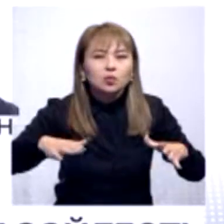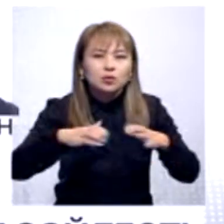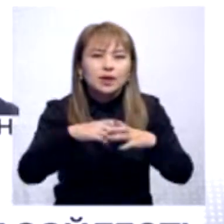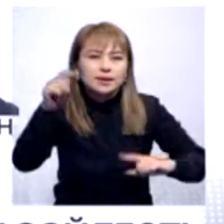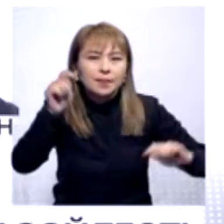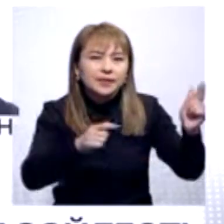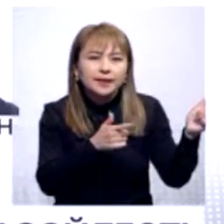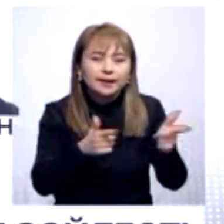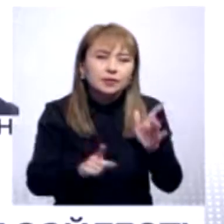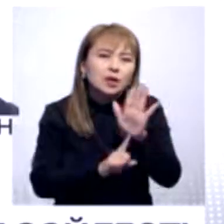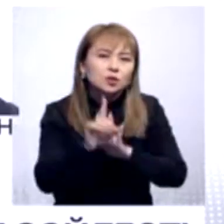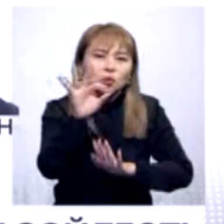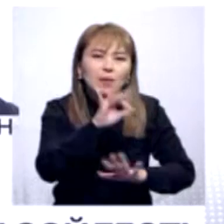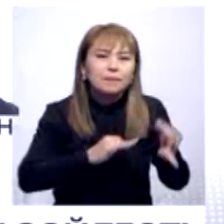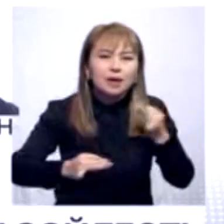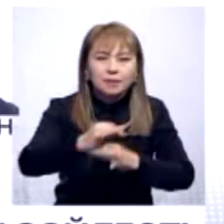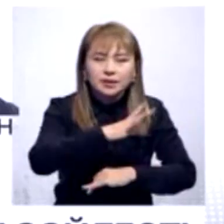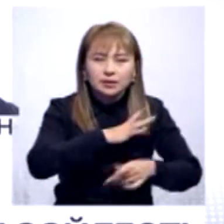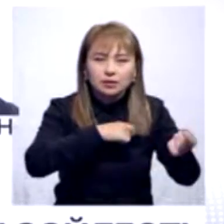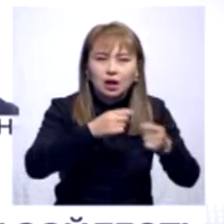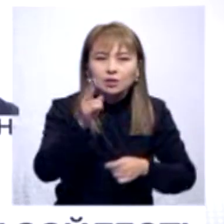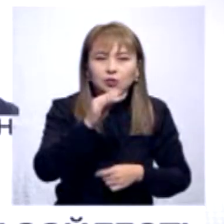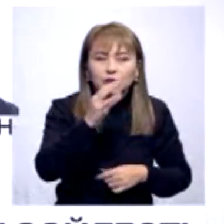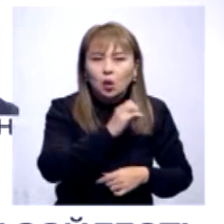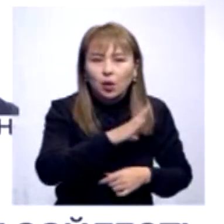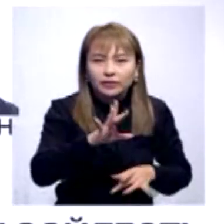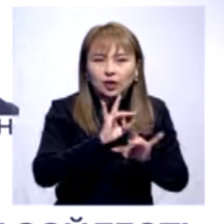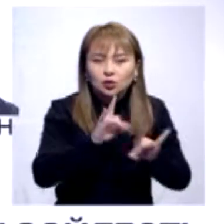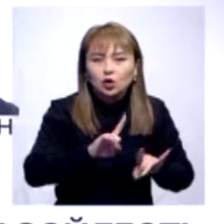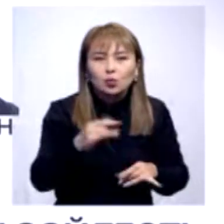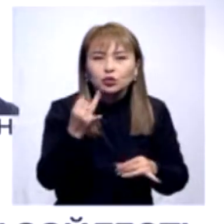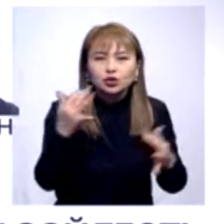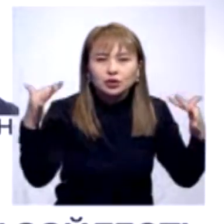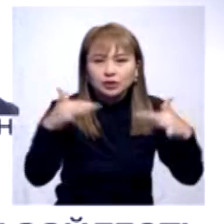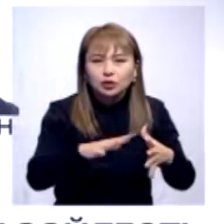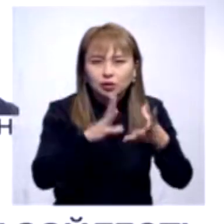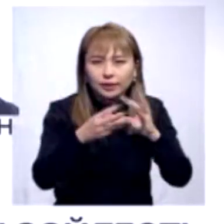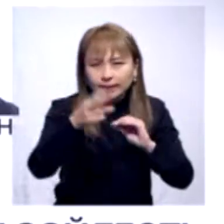ұйымының 10-шы саммитіне дайындық барысы туралы пікір алмасты. Қасым-Жомарт Тоқаевтың айтуынша,